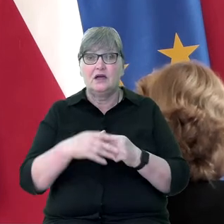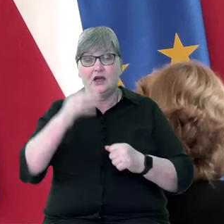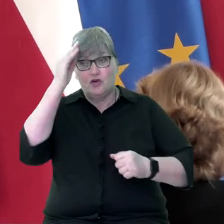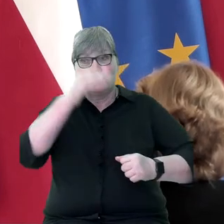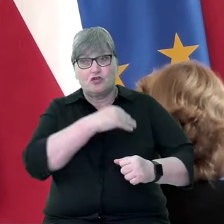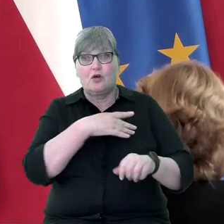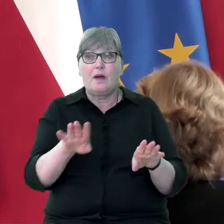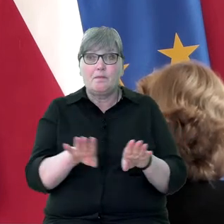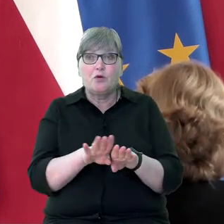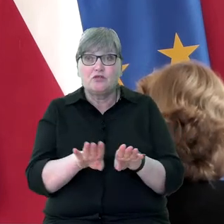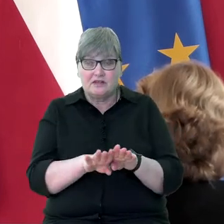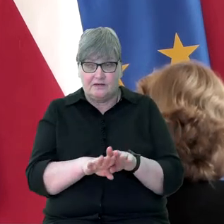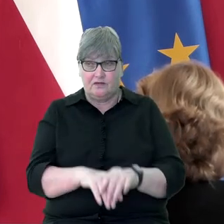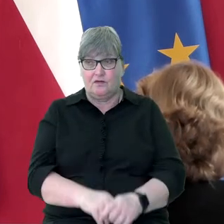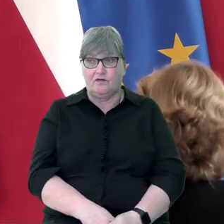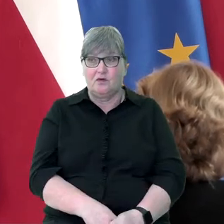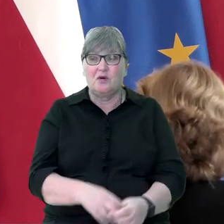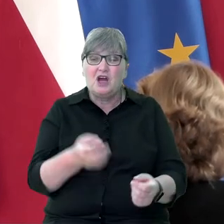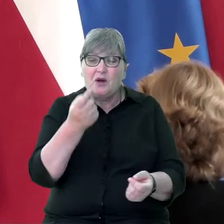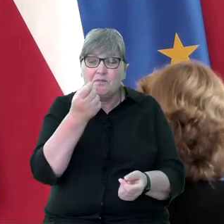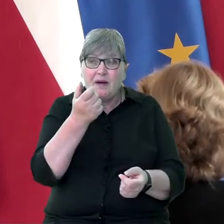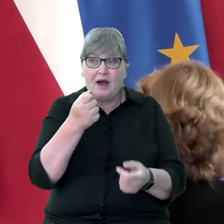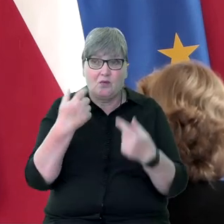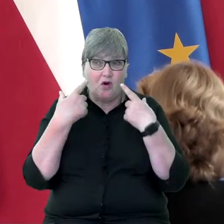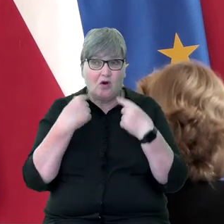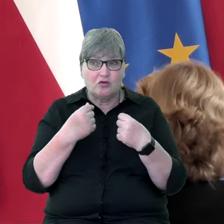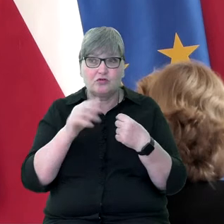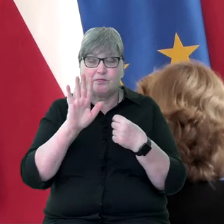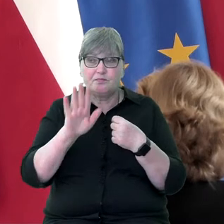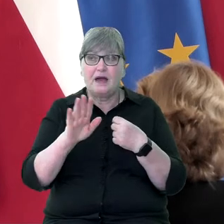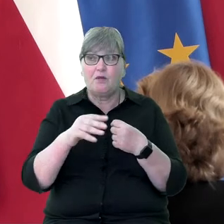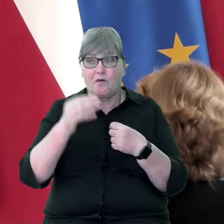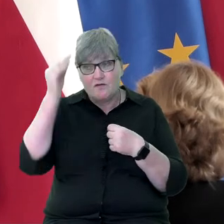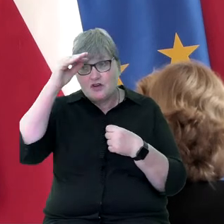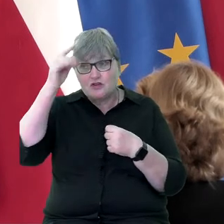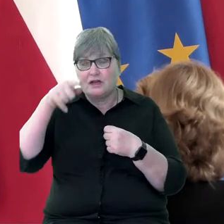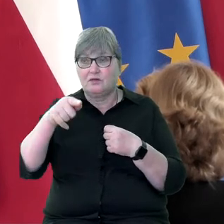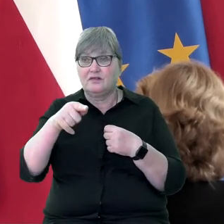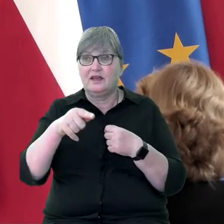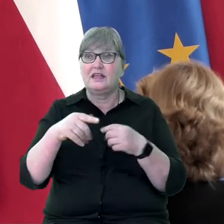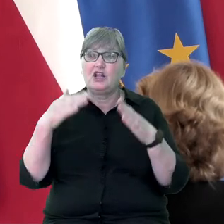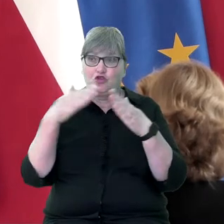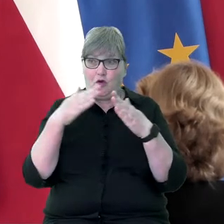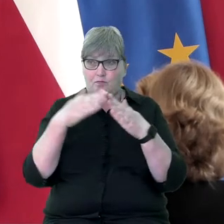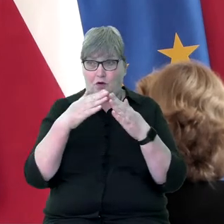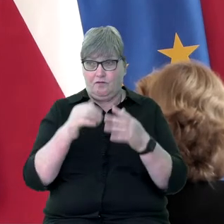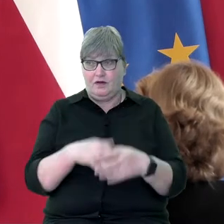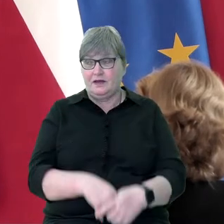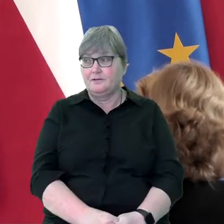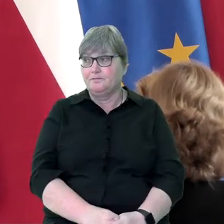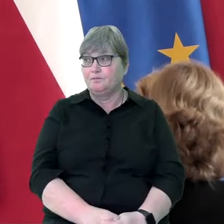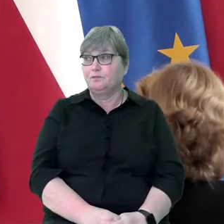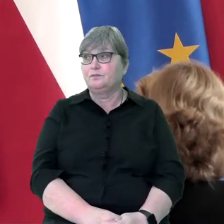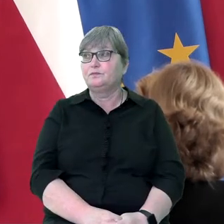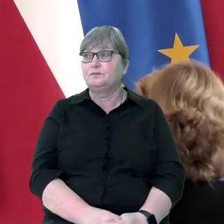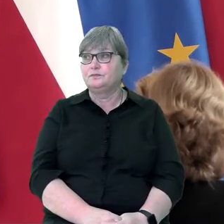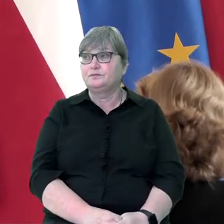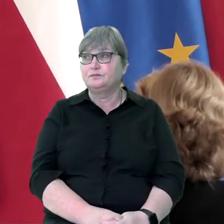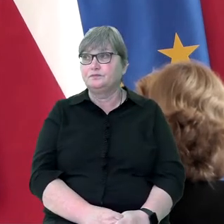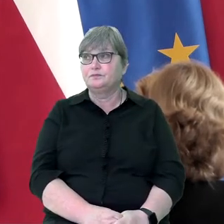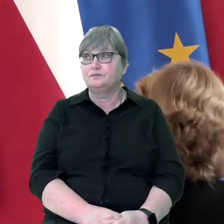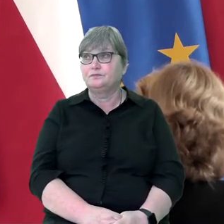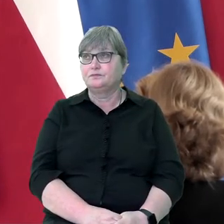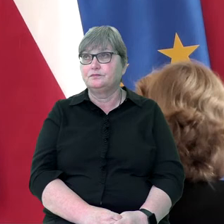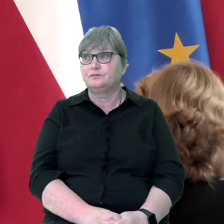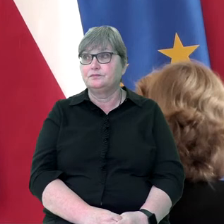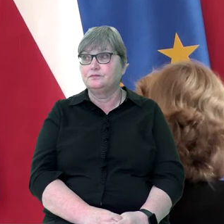lub domowe. Tylko około 15% urzędników pracowało poprzednio w administracji, to głównie w Galicji.